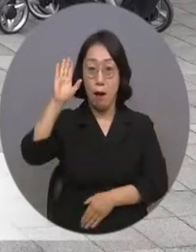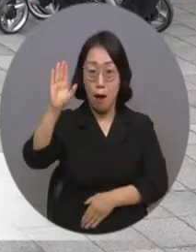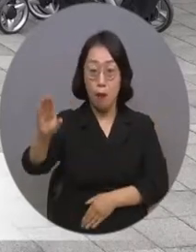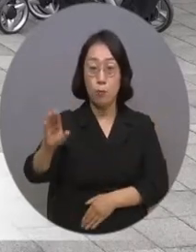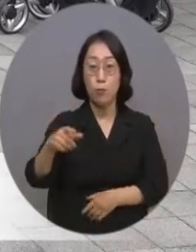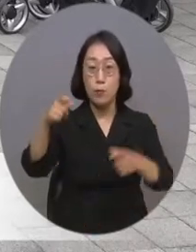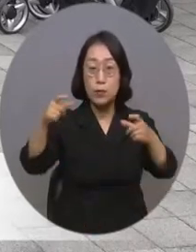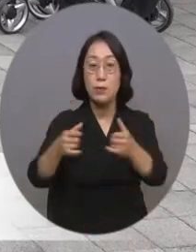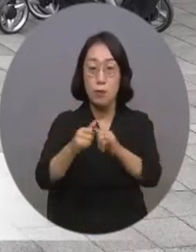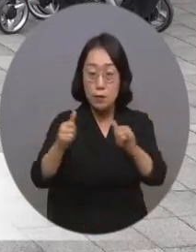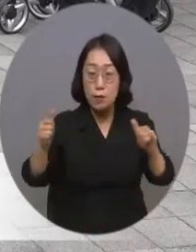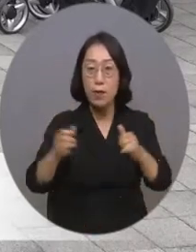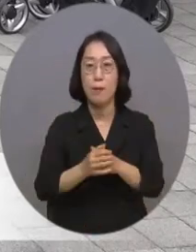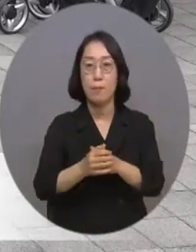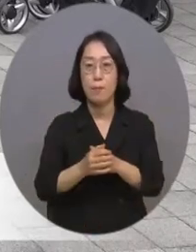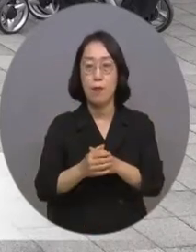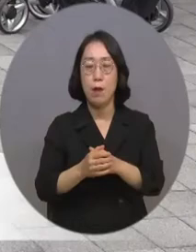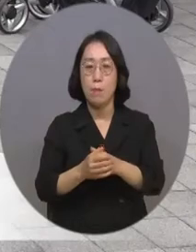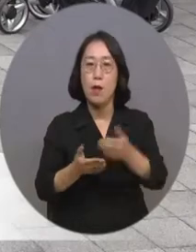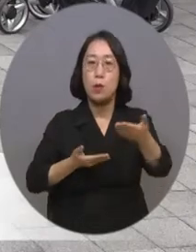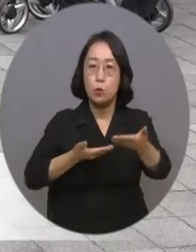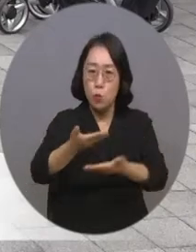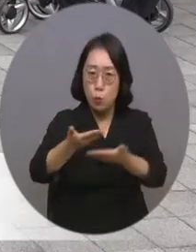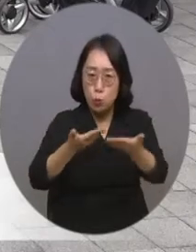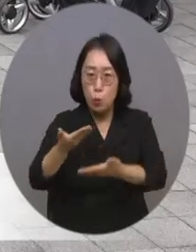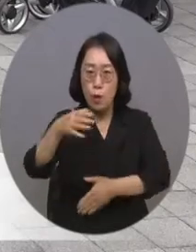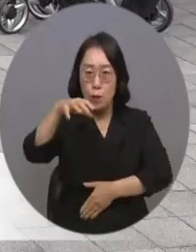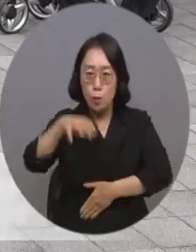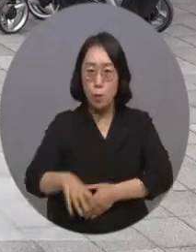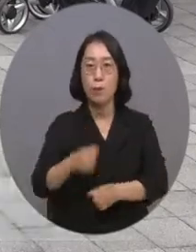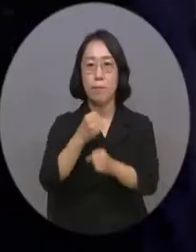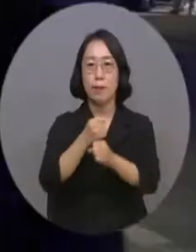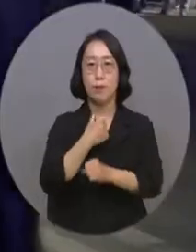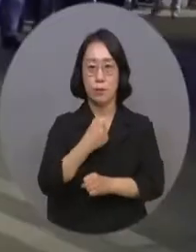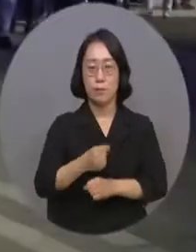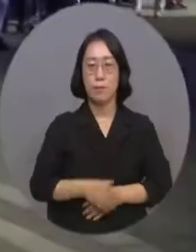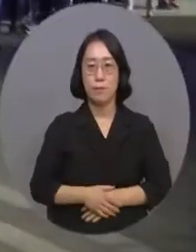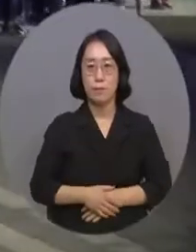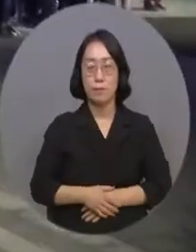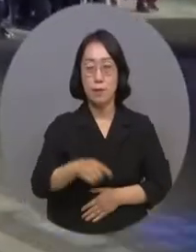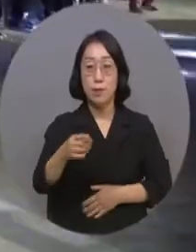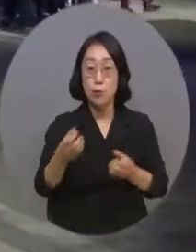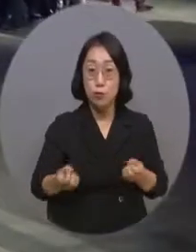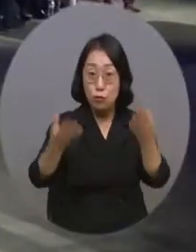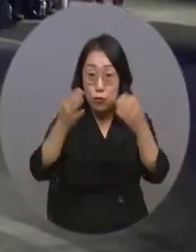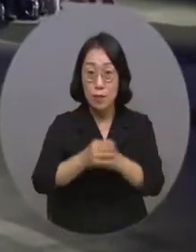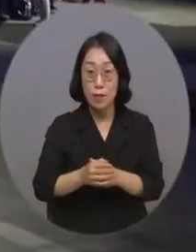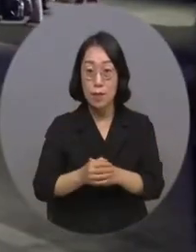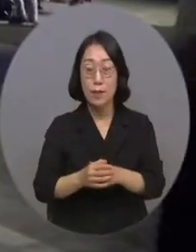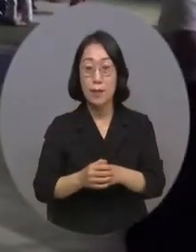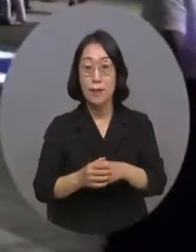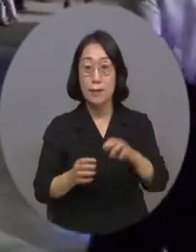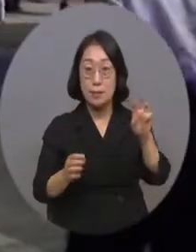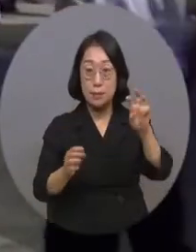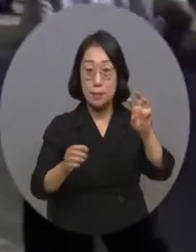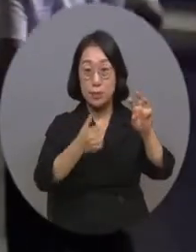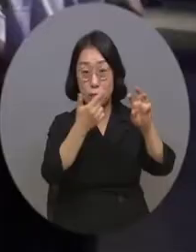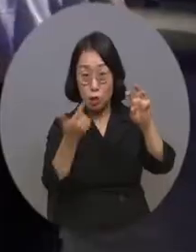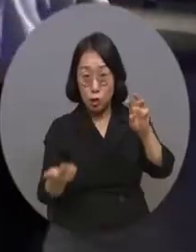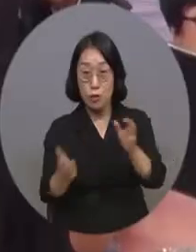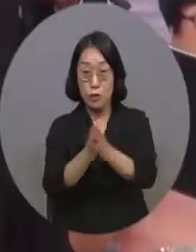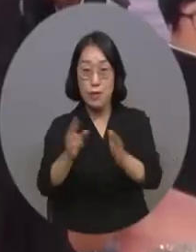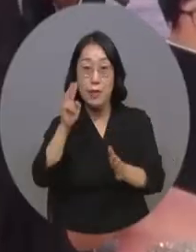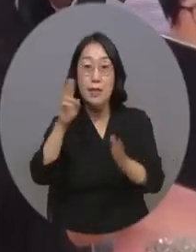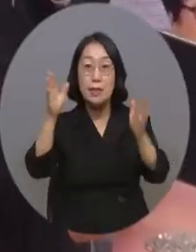시민과 함께하는 소통하는 그런 축제를 만들고 싶습니다. 축제는 30일 저녁을 시작으로 이틀 동안